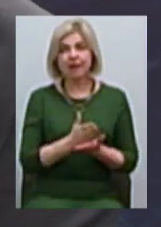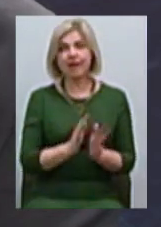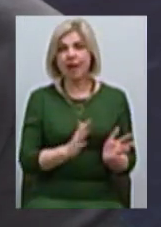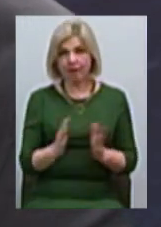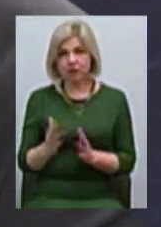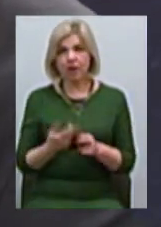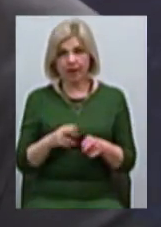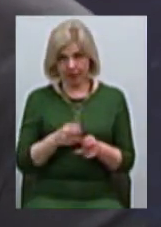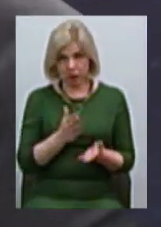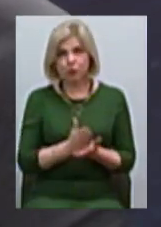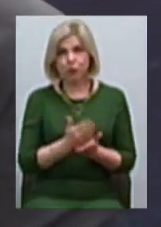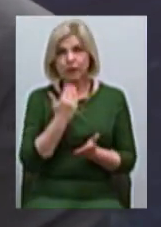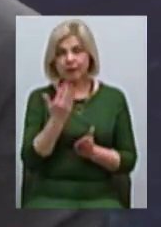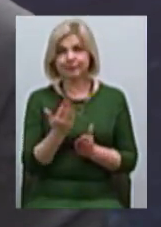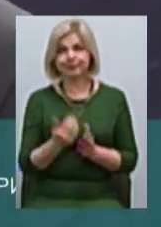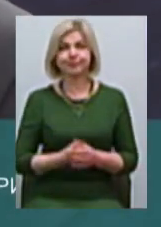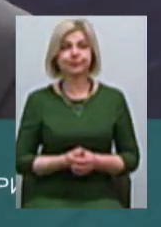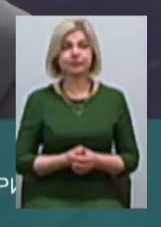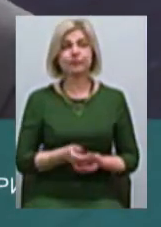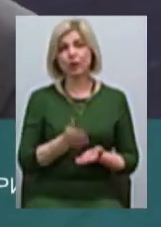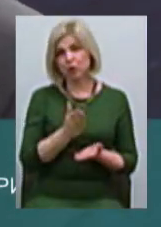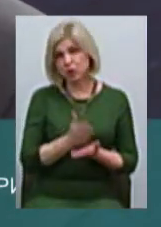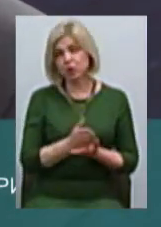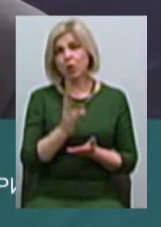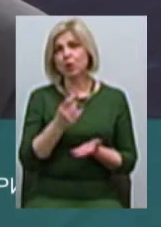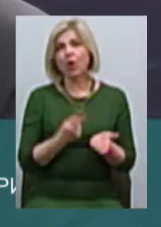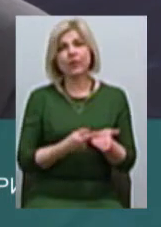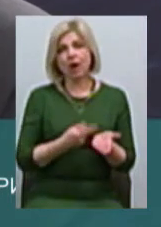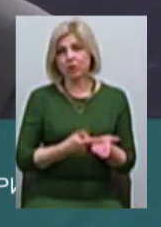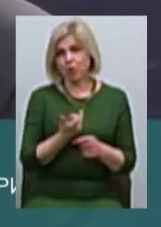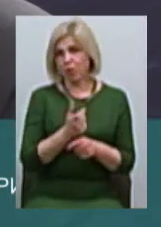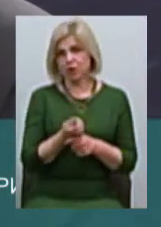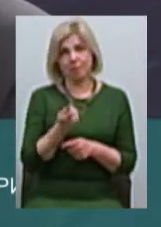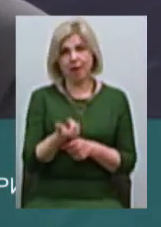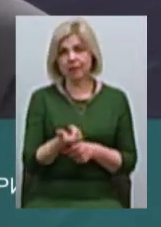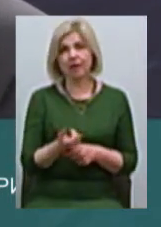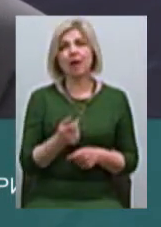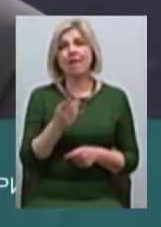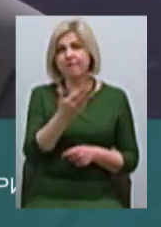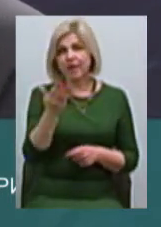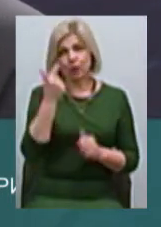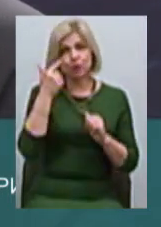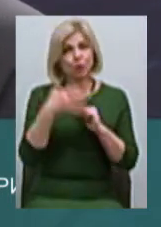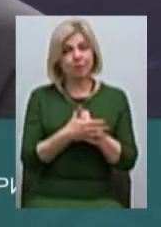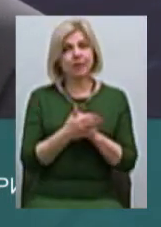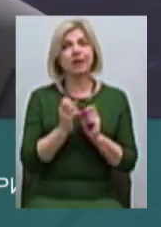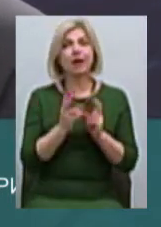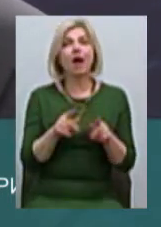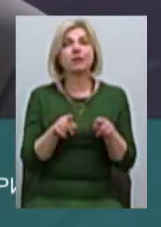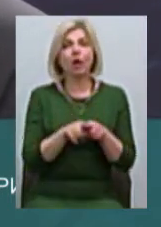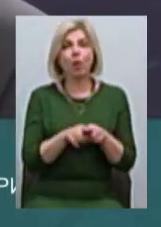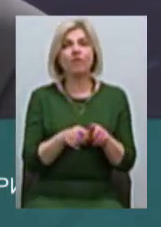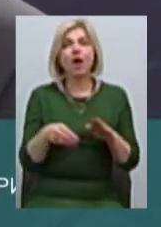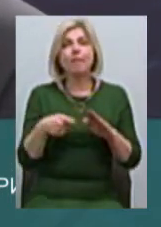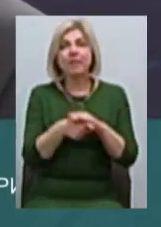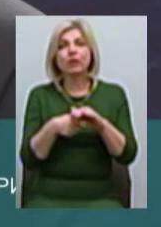існує? Ну, воно існує, але дуже доказова база маленька. Розумієте, що як такого підкупу у